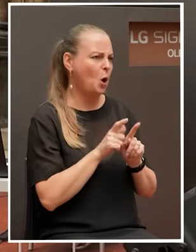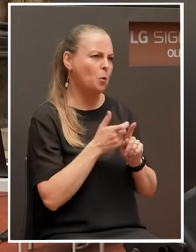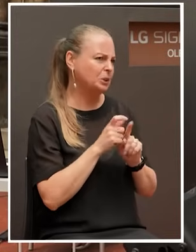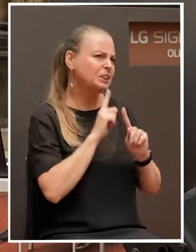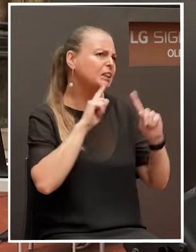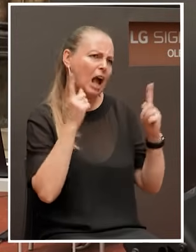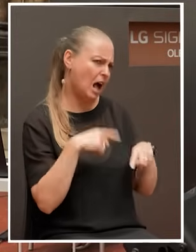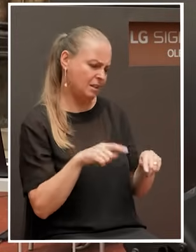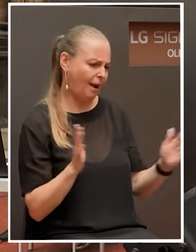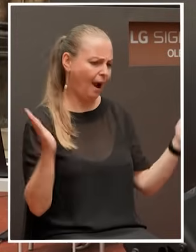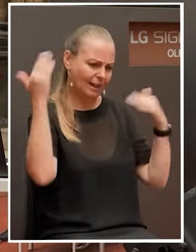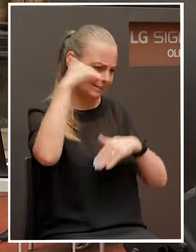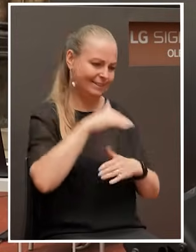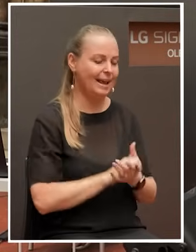поле.